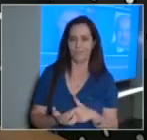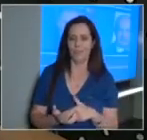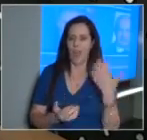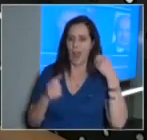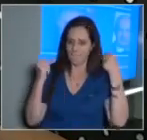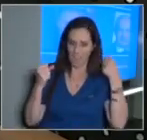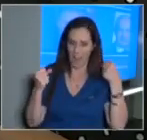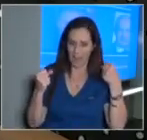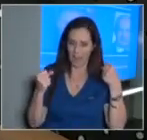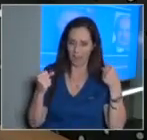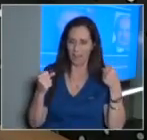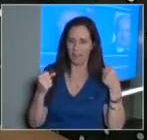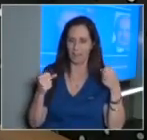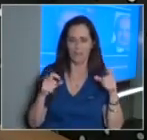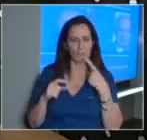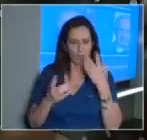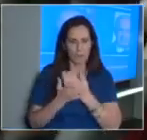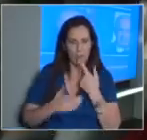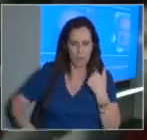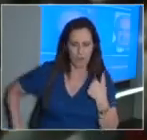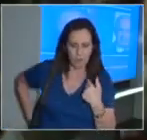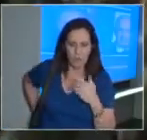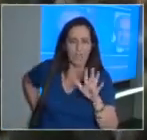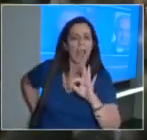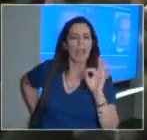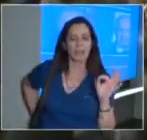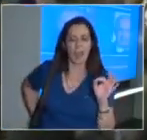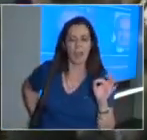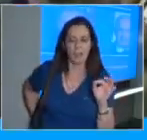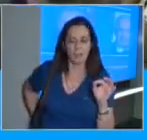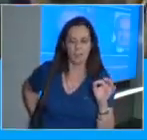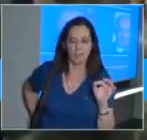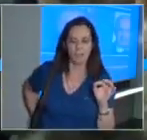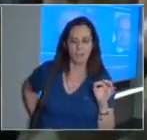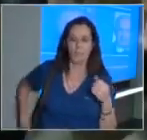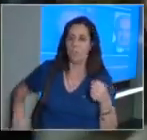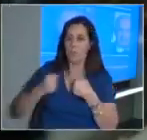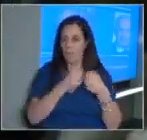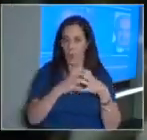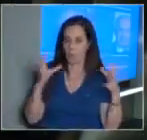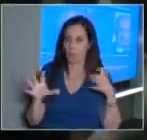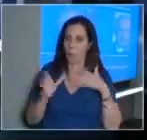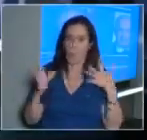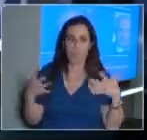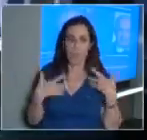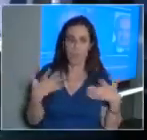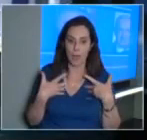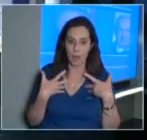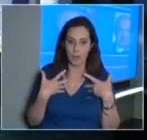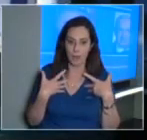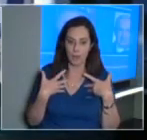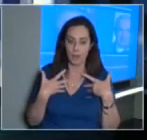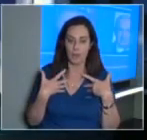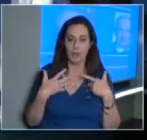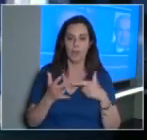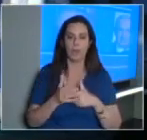שההפגנה הזאת, כמו שאמרנו עוד לפניה, היא רק חלק ממאבק מתמשך ומתגלגל. אני מאוד מאוד שמח על גם